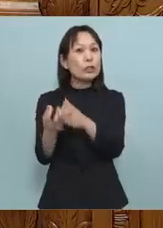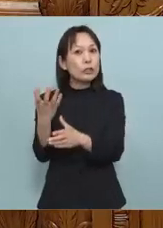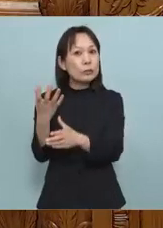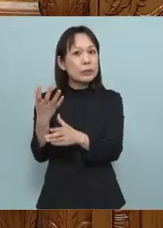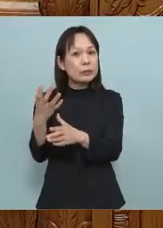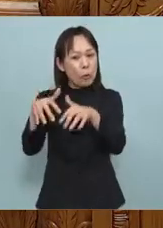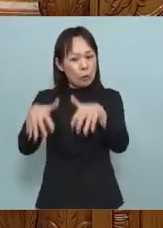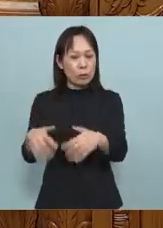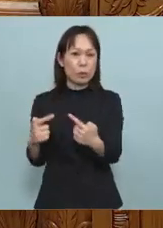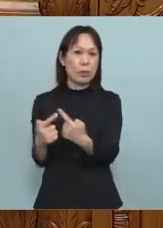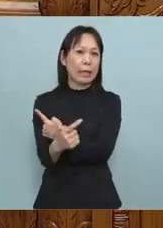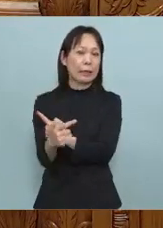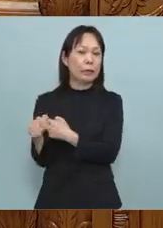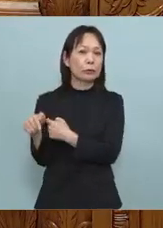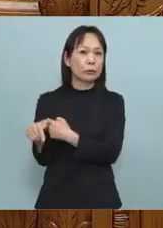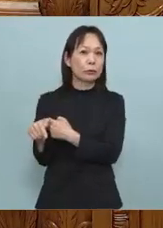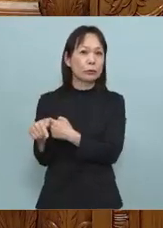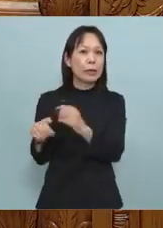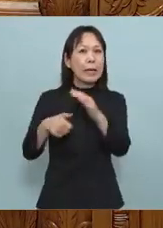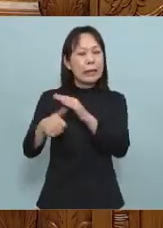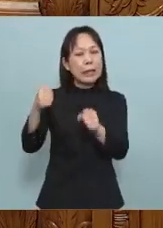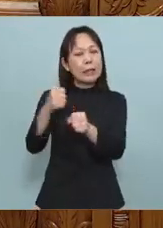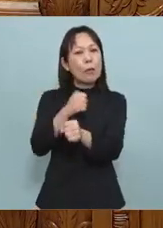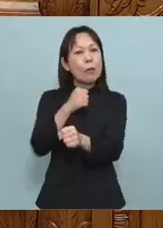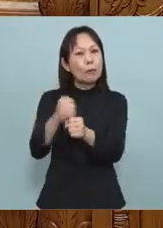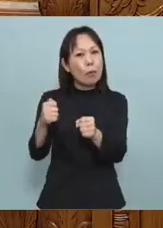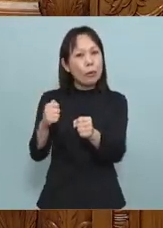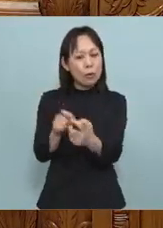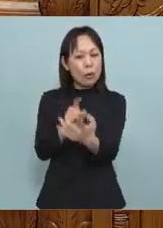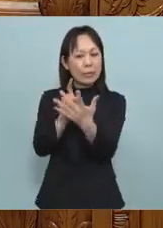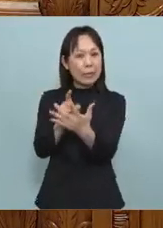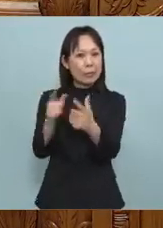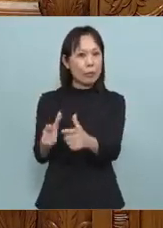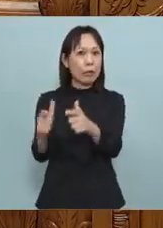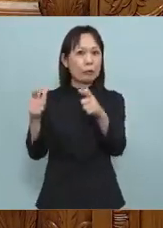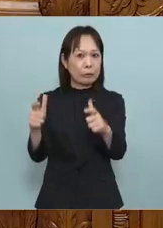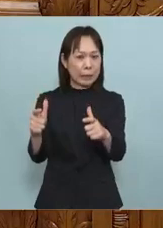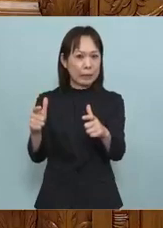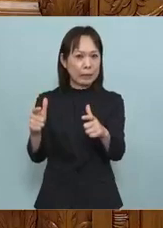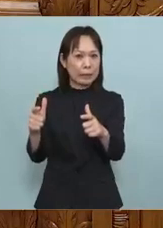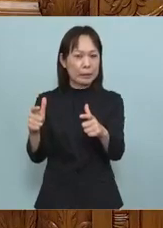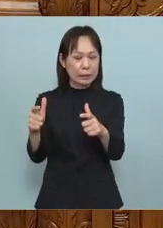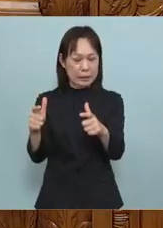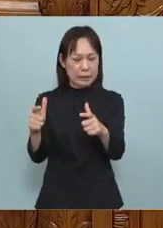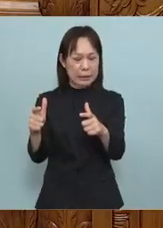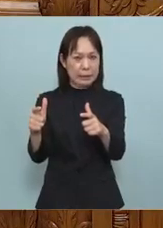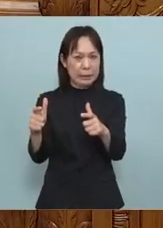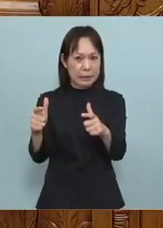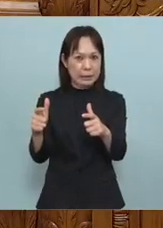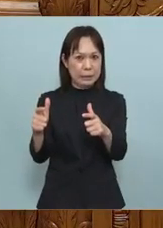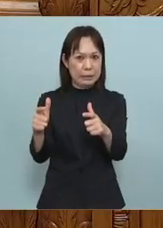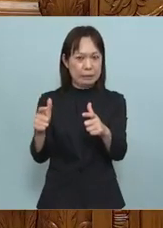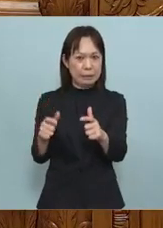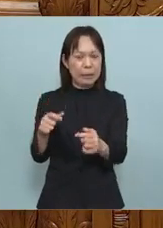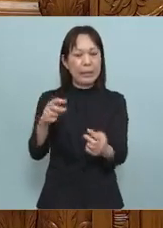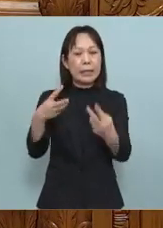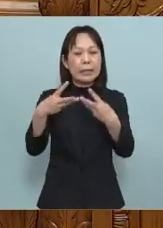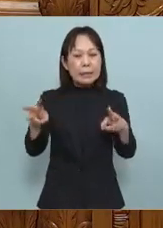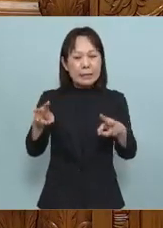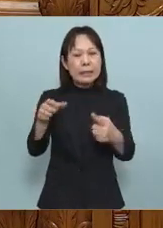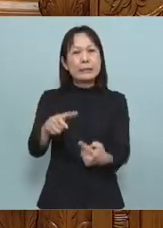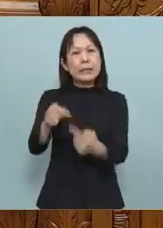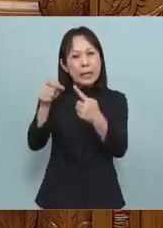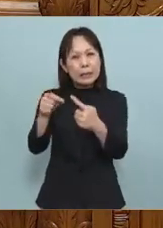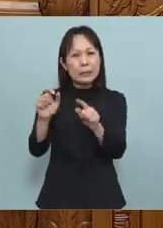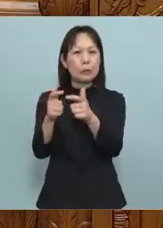改革、特に派遣労働の対象拡大など、労働法制の規制緩和は、非正規雇用を増やし、